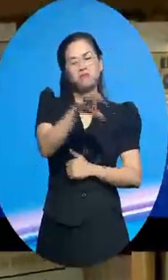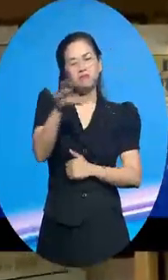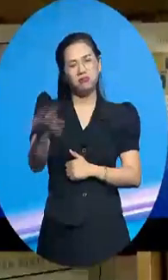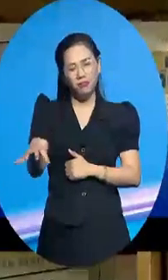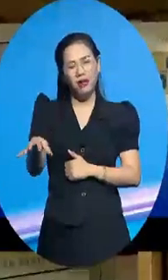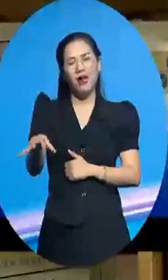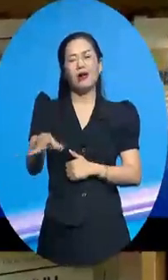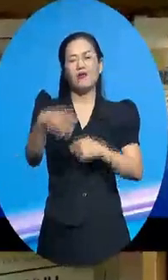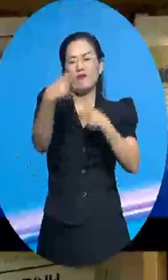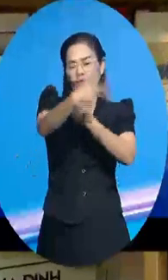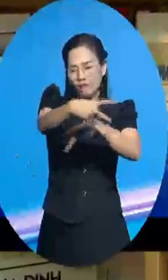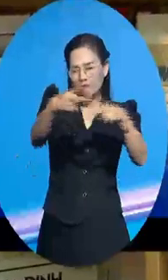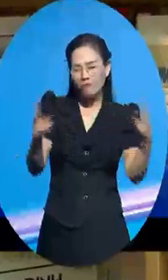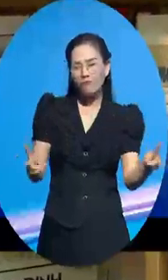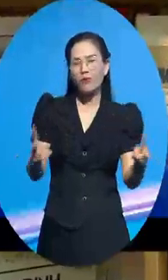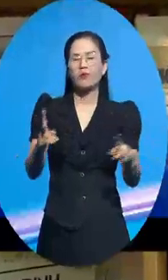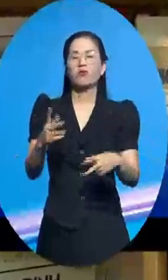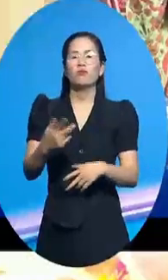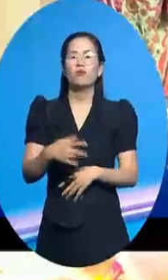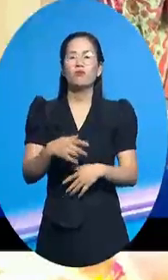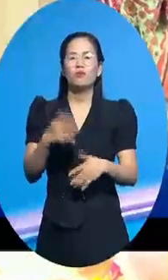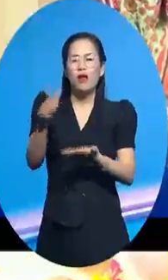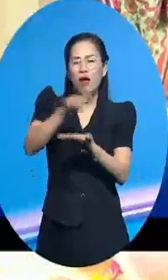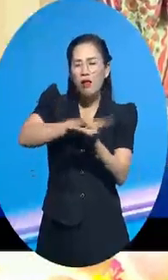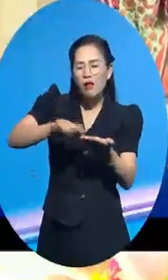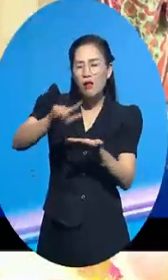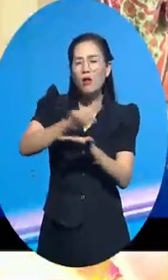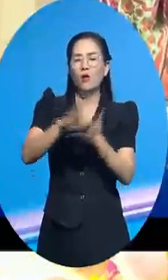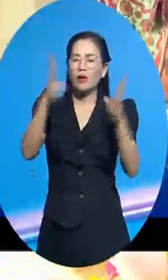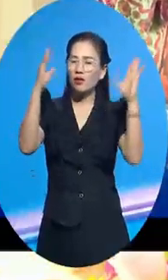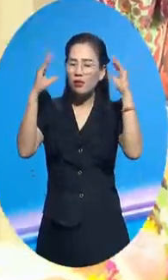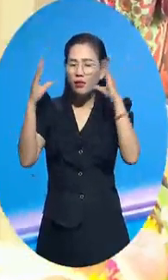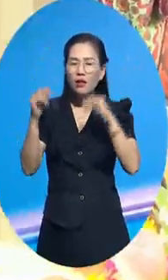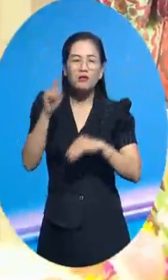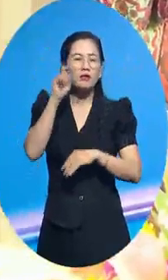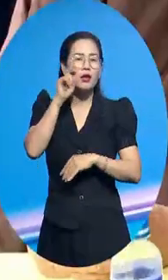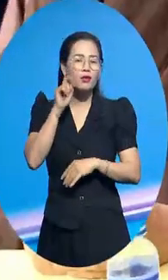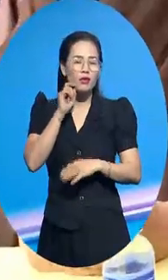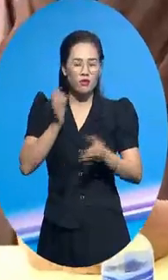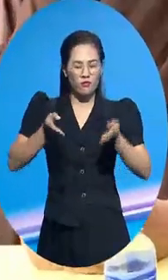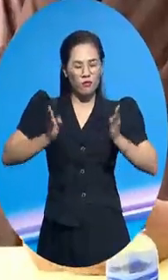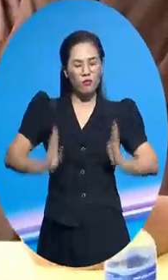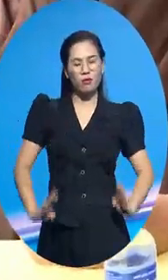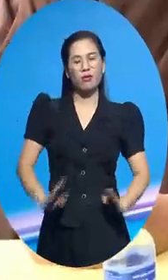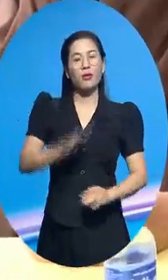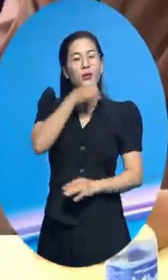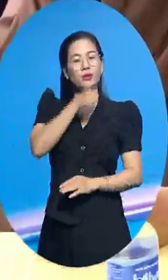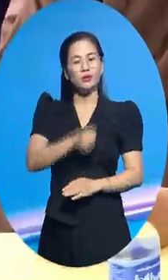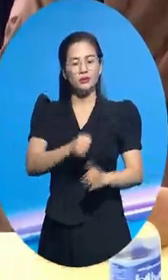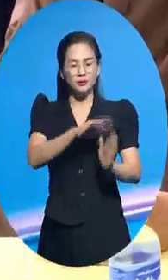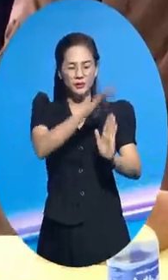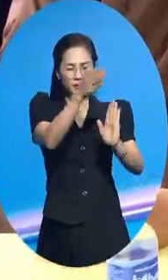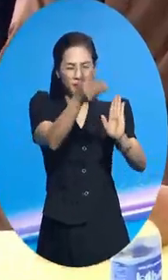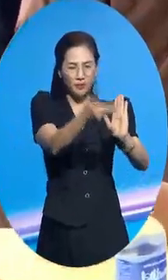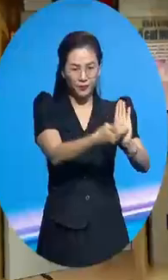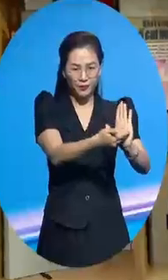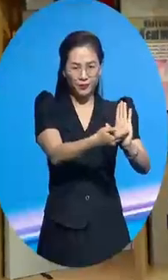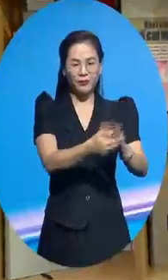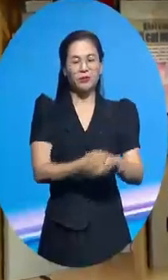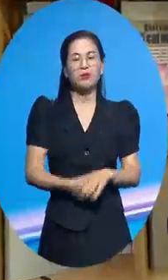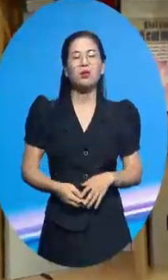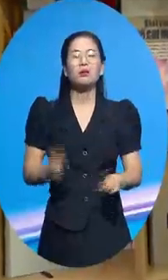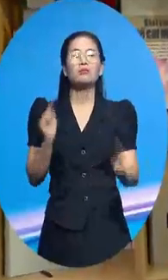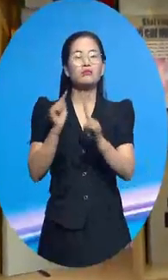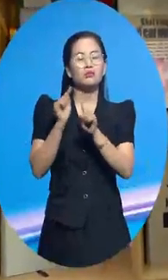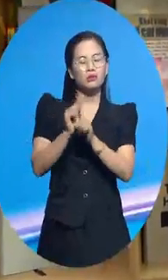chùa, trưng bày nhiều tư liệu, sách, hình ảnh về cuộc đời sự nghiệp hoạt động cách mạng của Chủ tịch Hồ Chí Minh. Đây cũng là nơi để cán bộ,